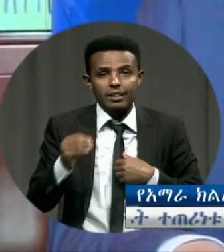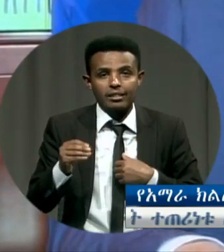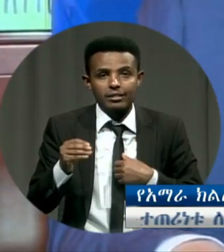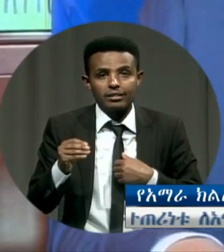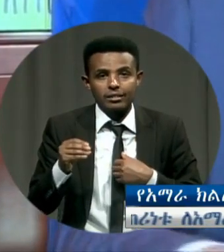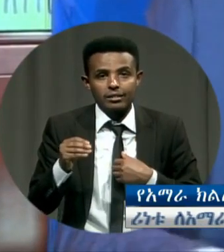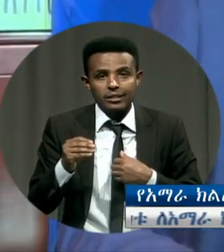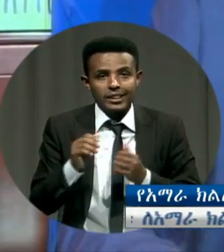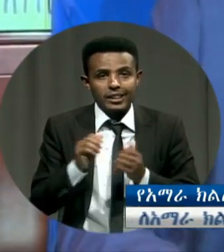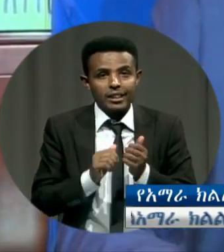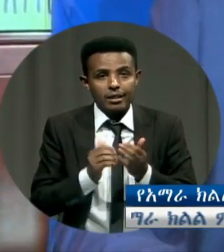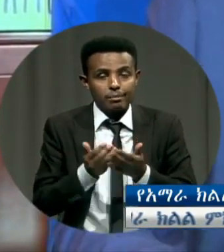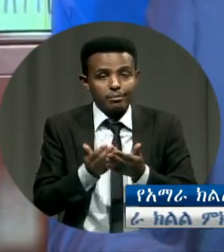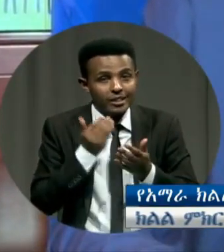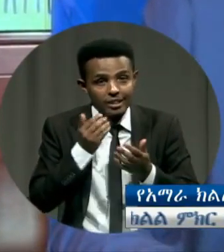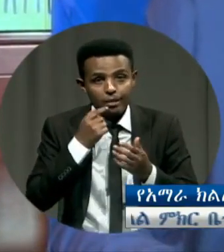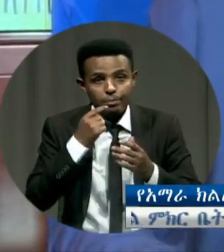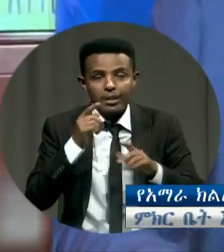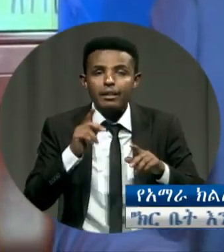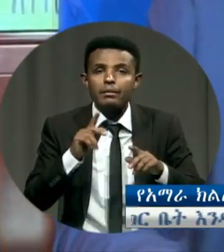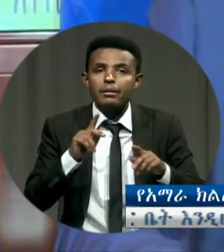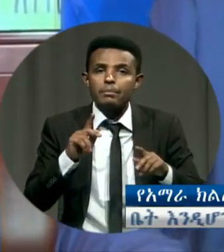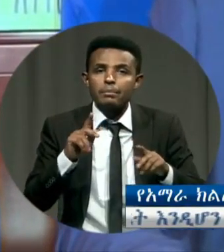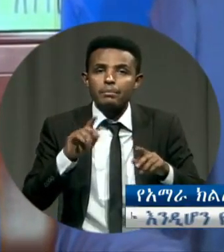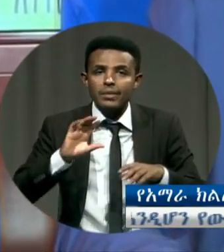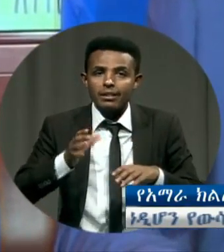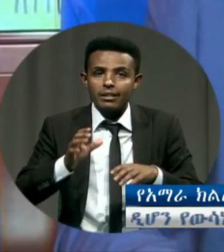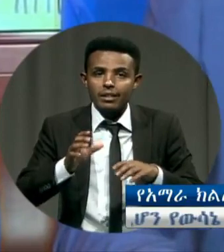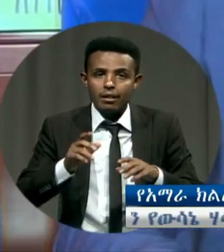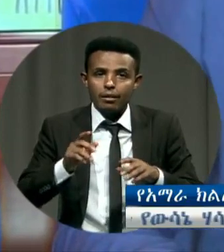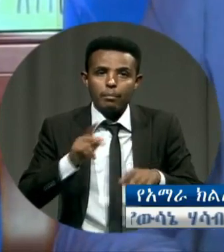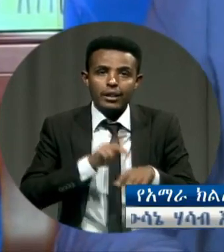ቀደም ሲልም በሚዲያ ፓርቲው ነው ሲያውጅ ሰማሁት